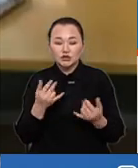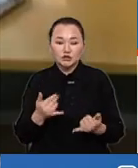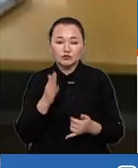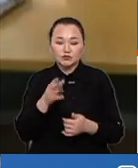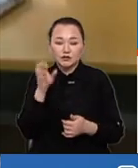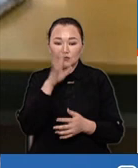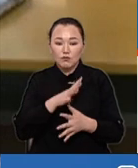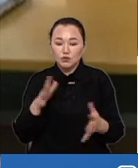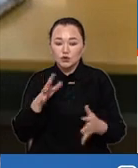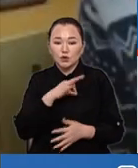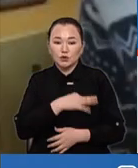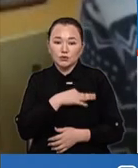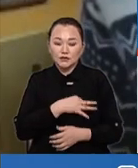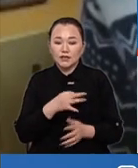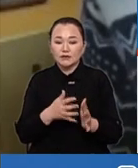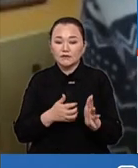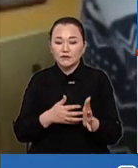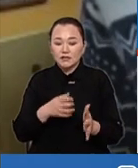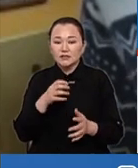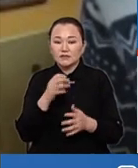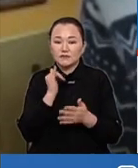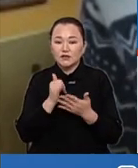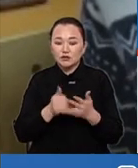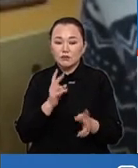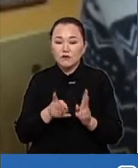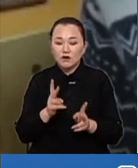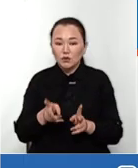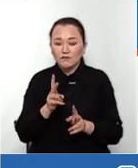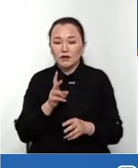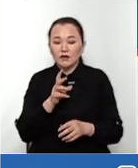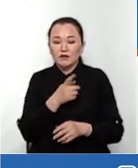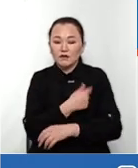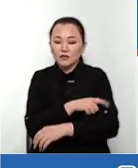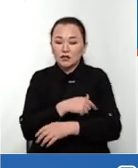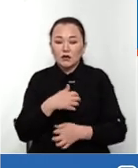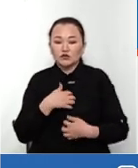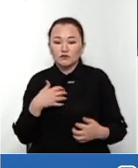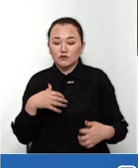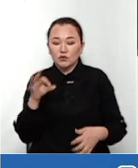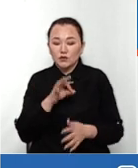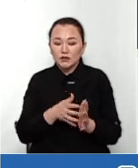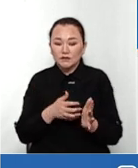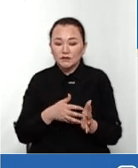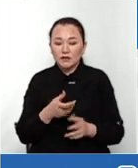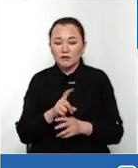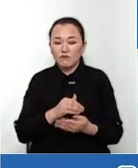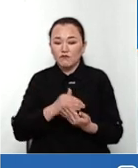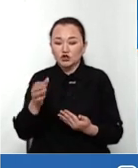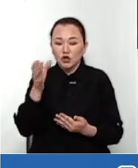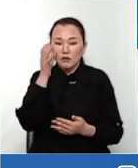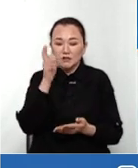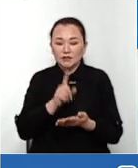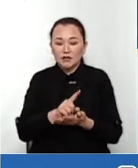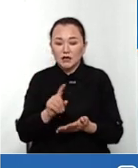будет переизбыток юристов и нехватка сварщиков, поваров и ветеринаров. Не обязательно панацея, должно быть высшее образование.